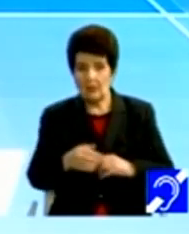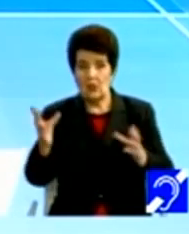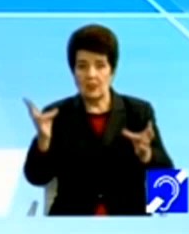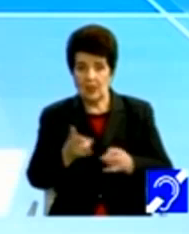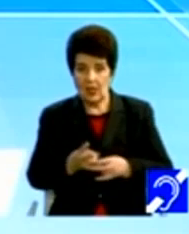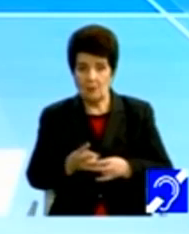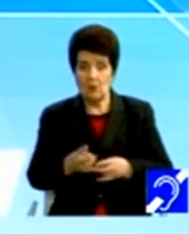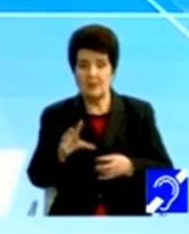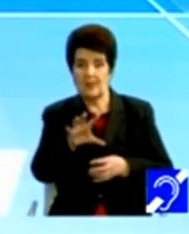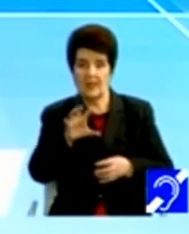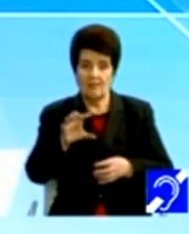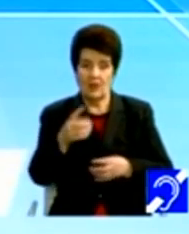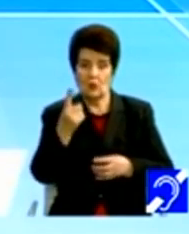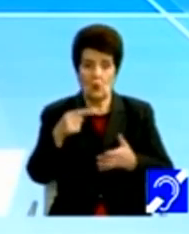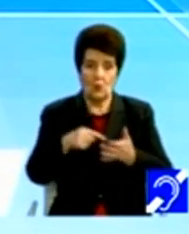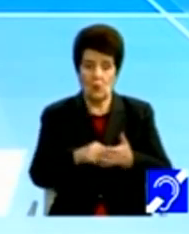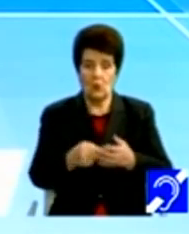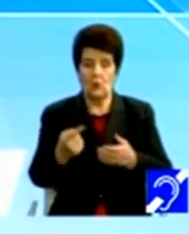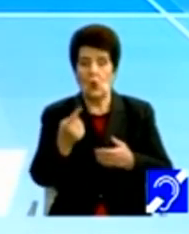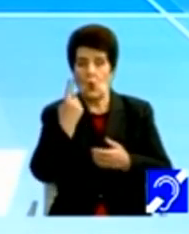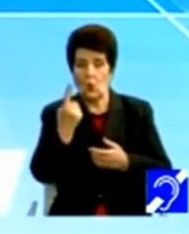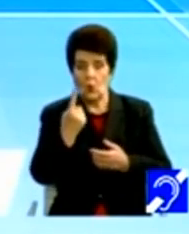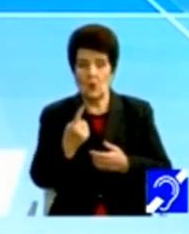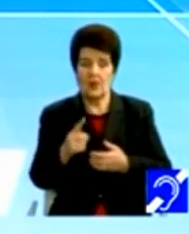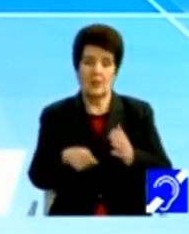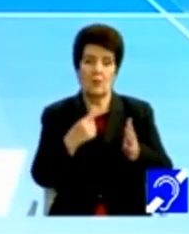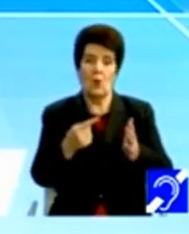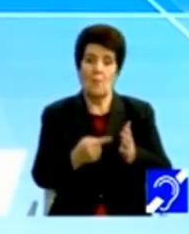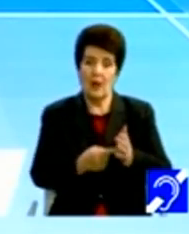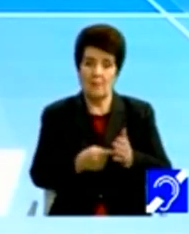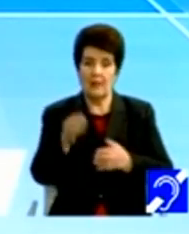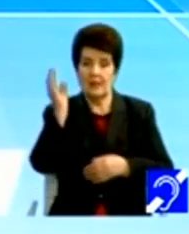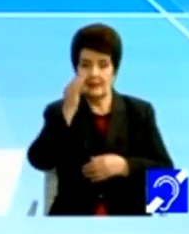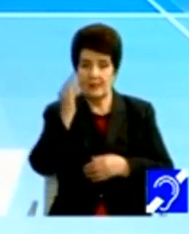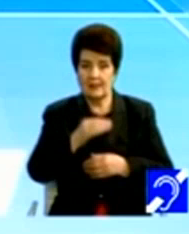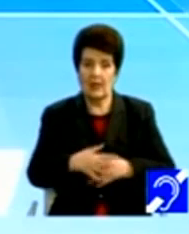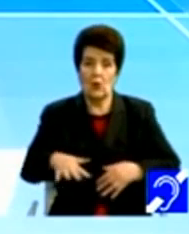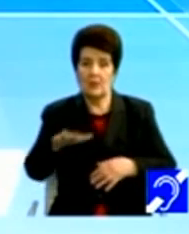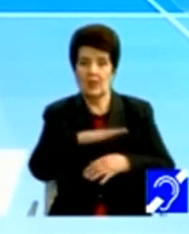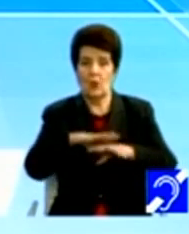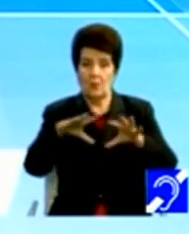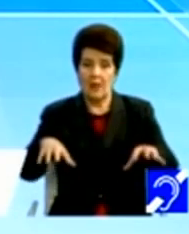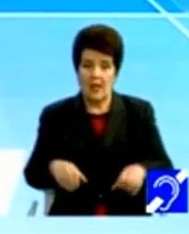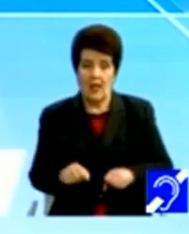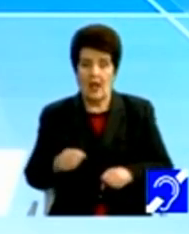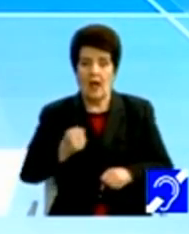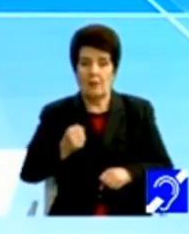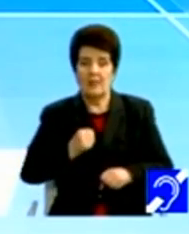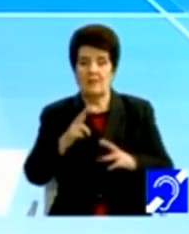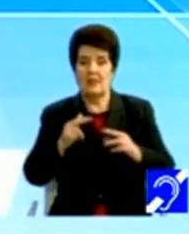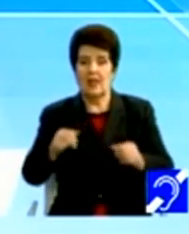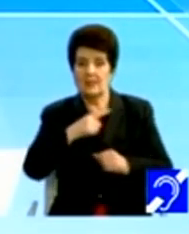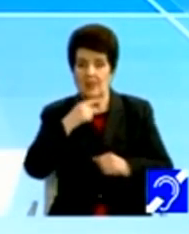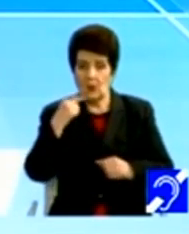să reflecte un punct unic legat de statutul problemei transnistrene. Avem un teritoriu ocupat de armatele Federației